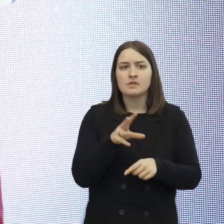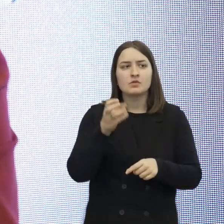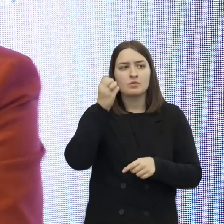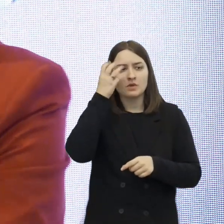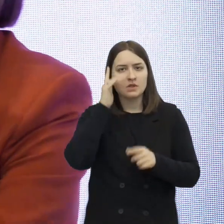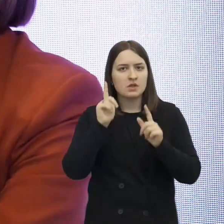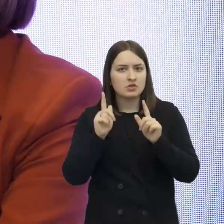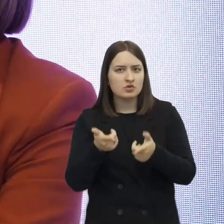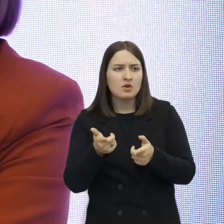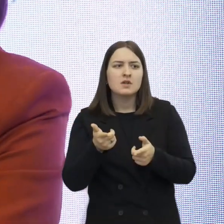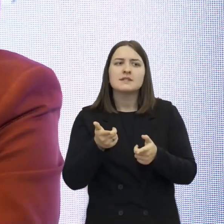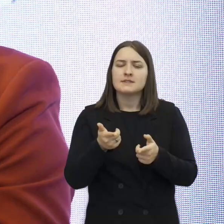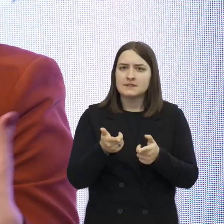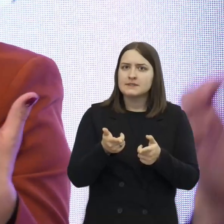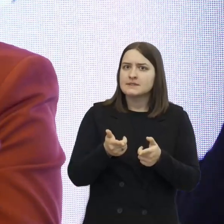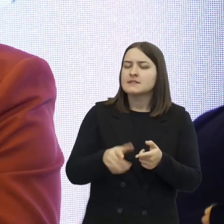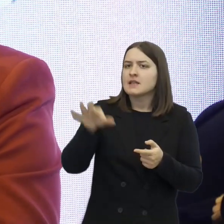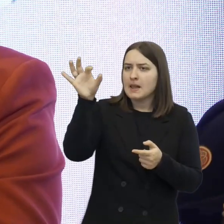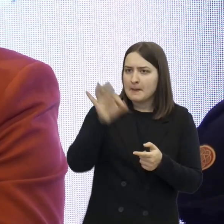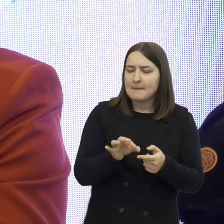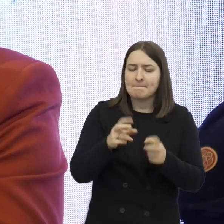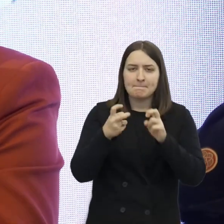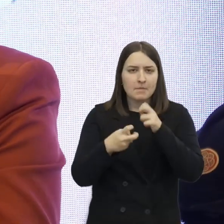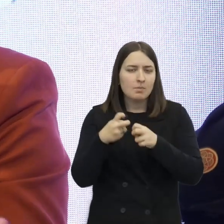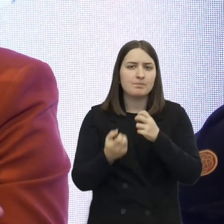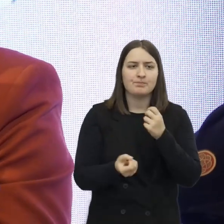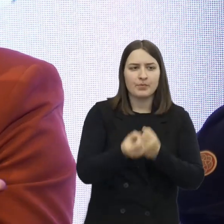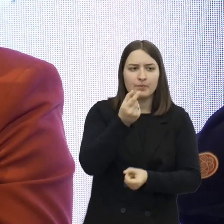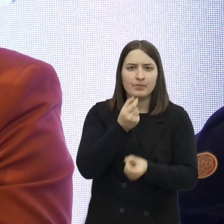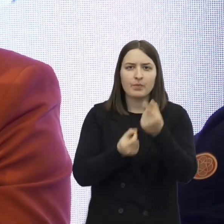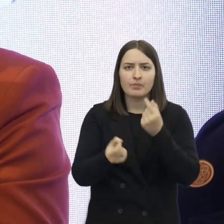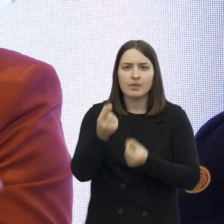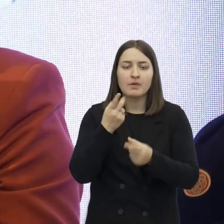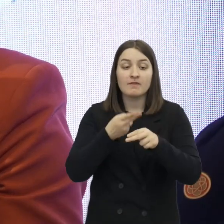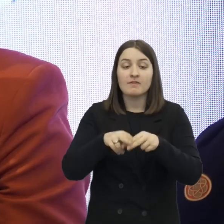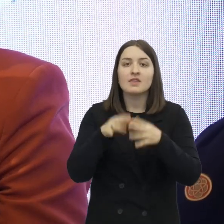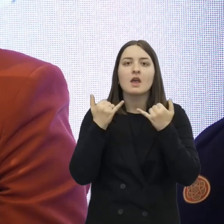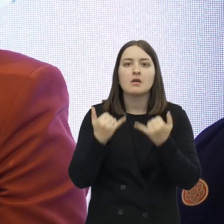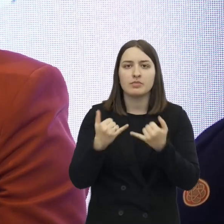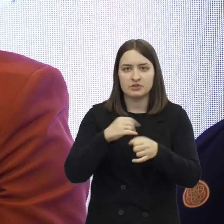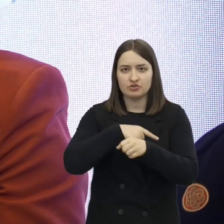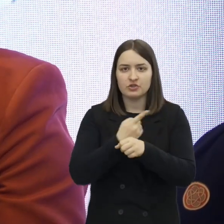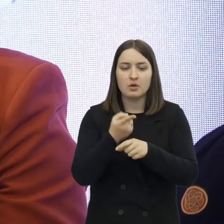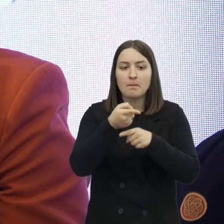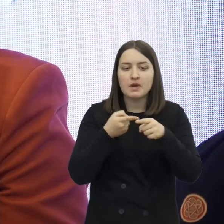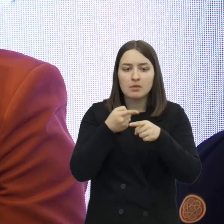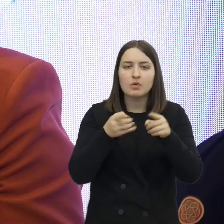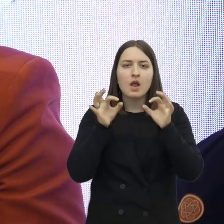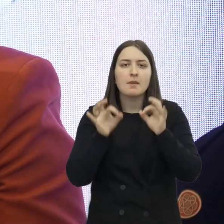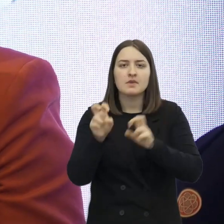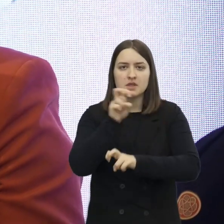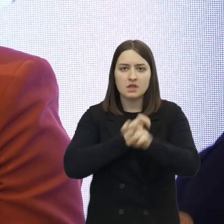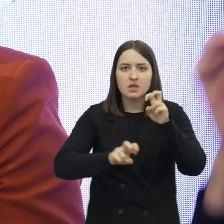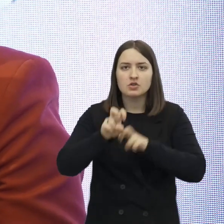ta diagnozė bus reikalaujama, tai mes imamės tiesiog tokių priemonių, kurias galime padaryti dabar ir dabartinėme kontekste.